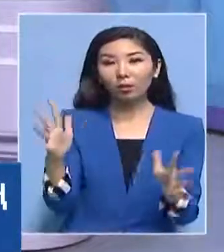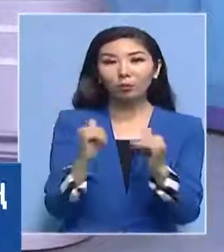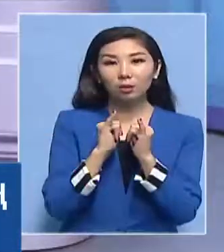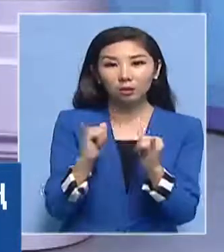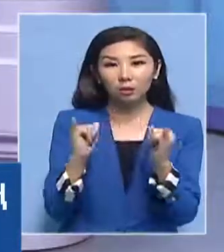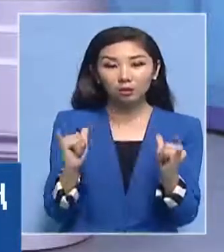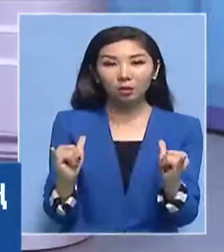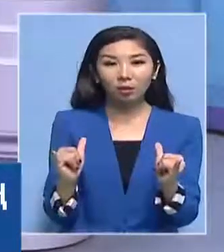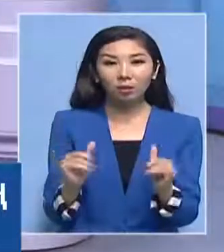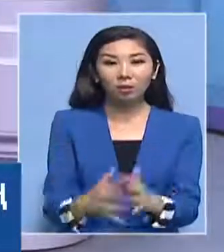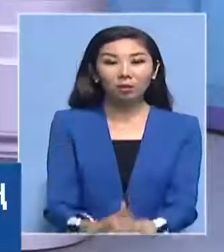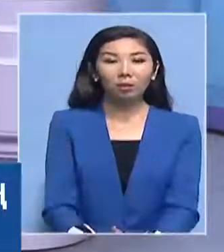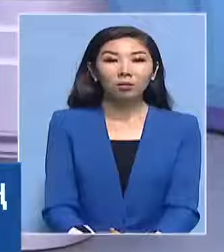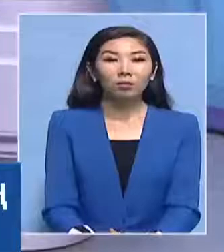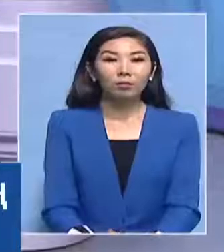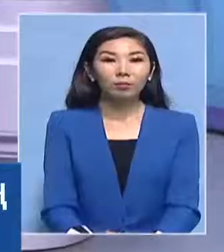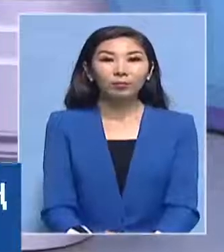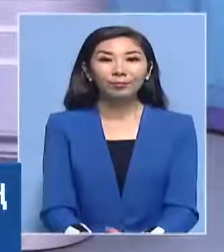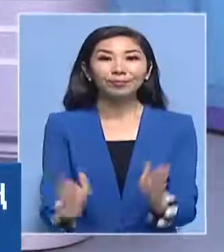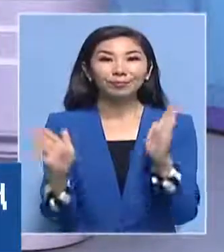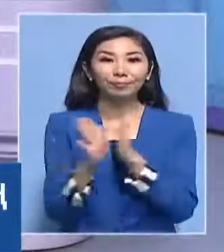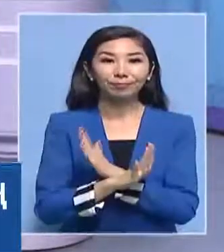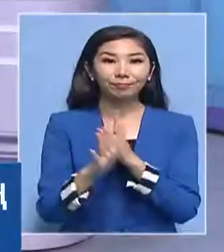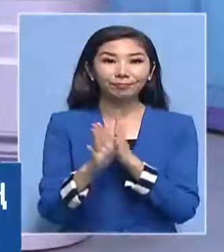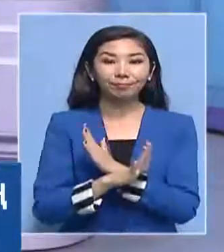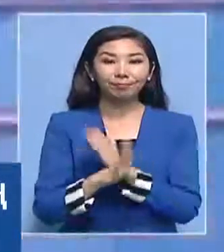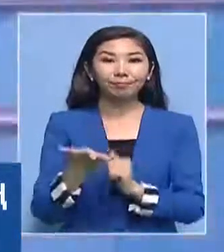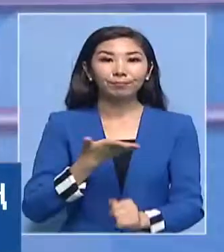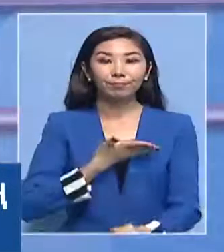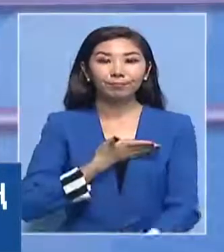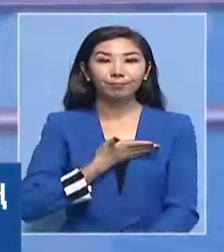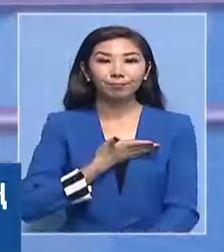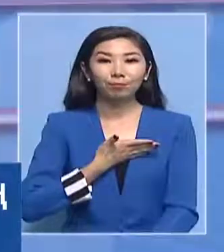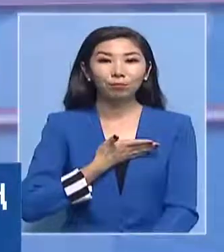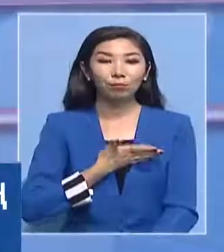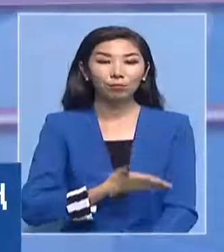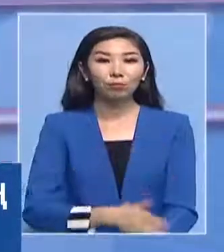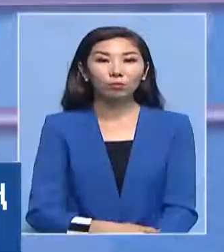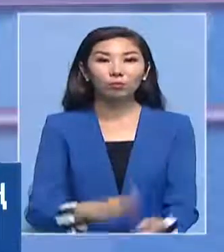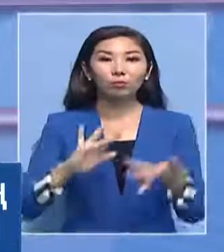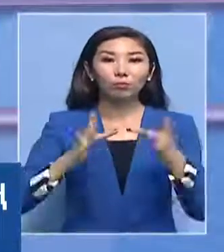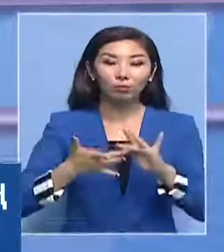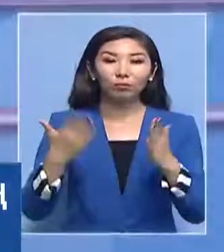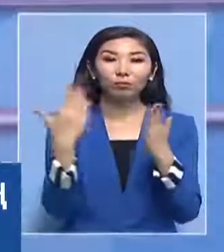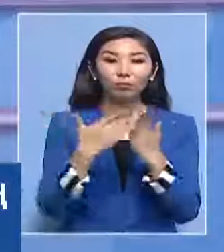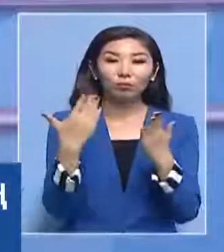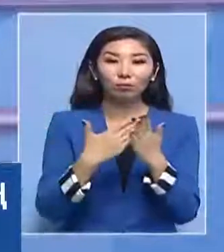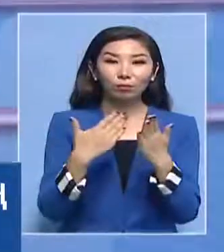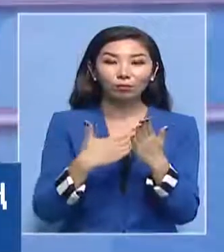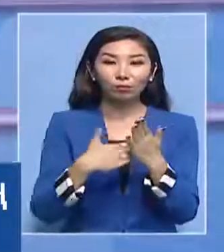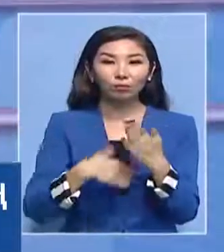Артық емес. Соны жаңа қоғамдық түрде біз оқытып жатырмыз. Біздер қазір енді онлайн форматтың шектеуі